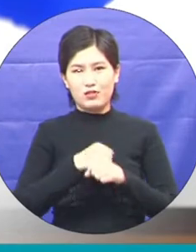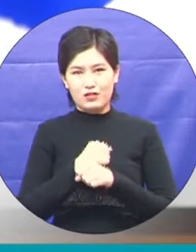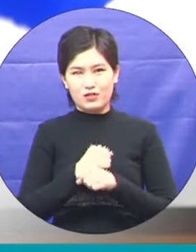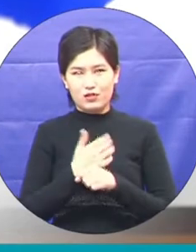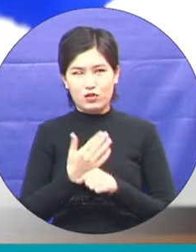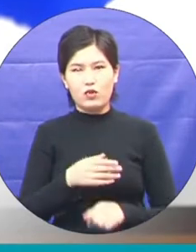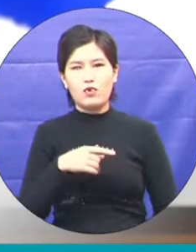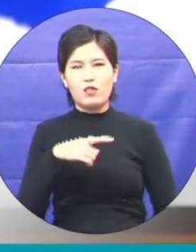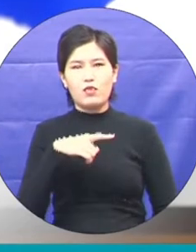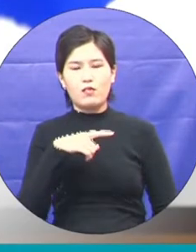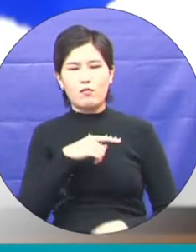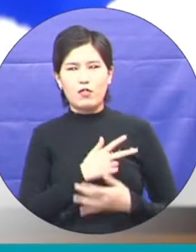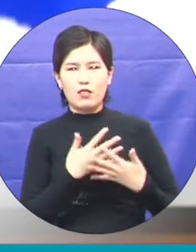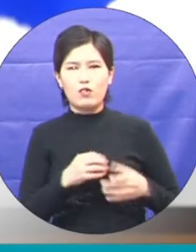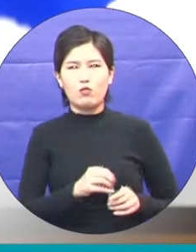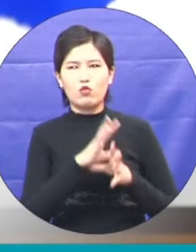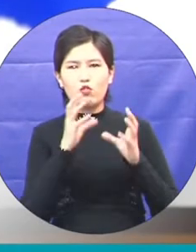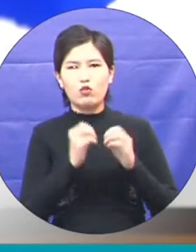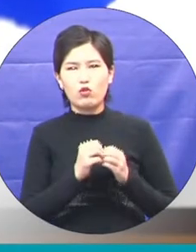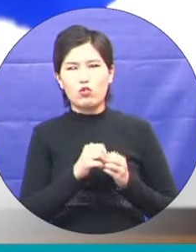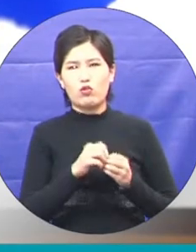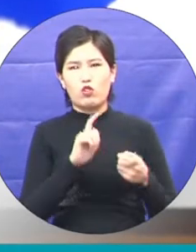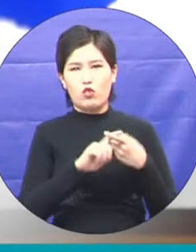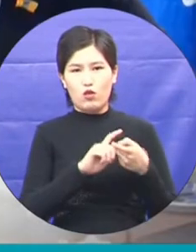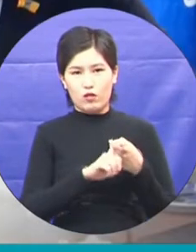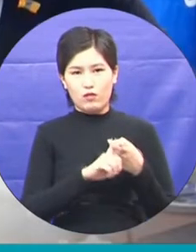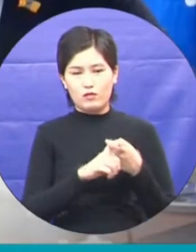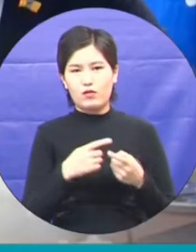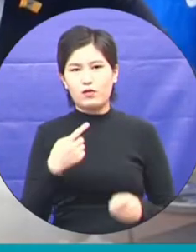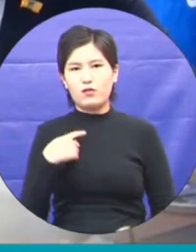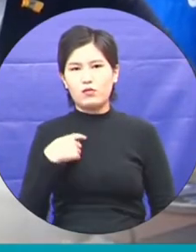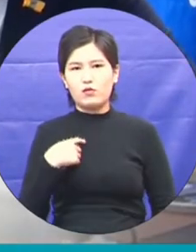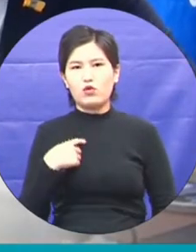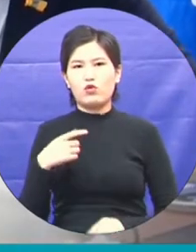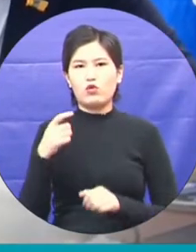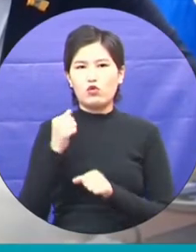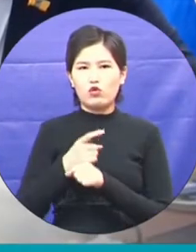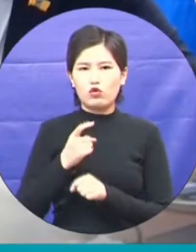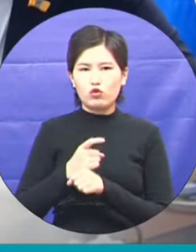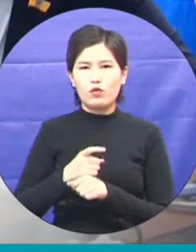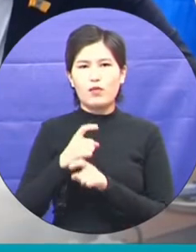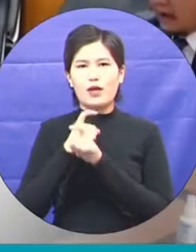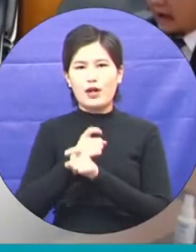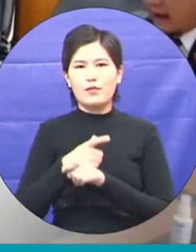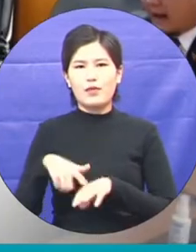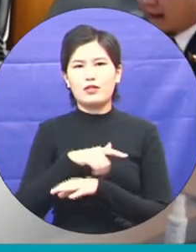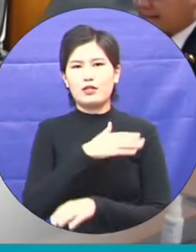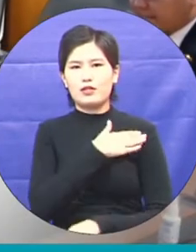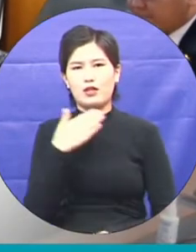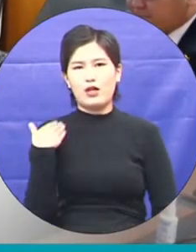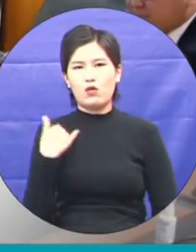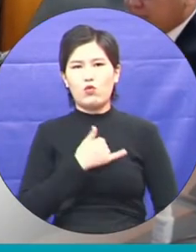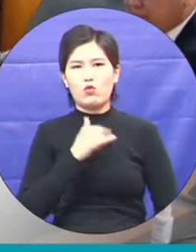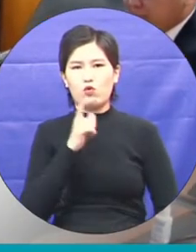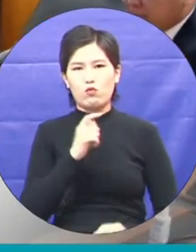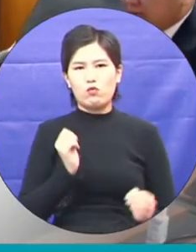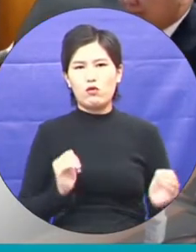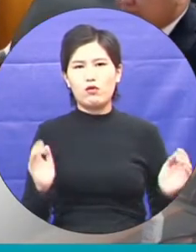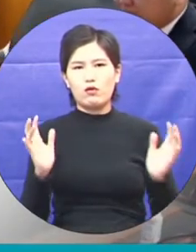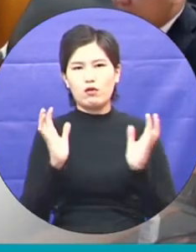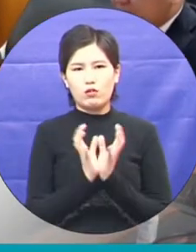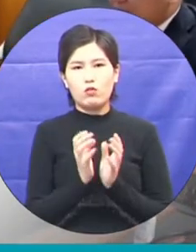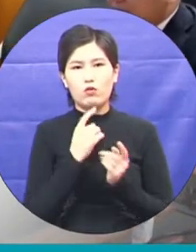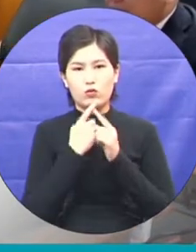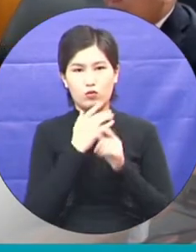дээр одоо манай нийслэлийн харьяа гол одоо хөдөлмөр эрхлэлт халамжийн дарга нартайгаа удирдлагуудтай нь уулзлаа.